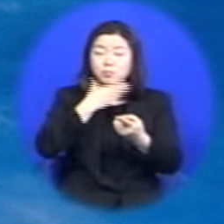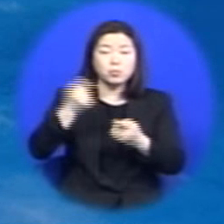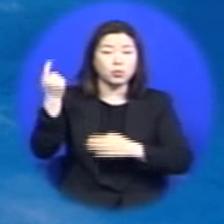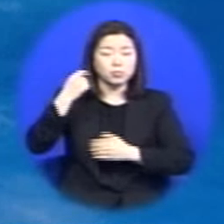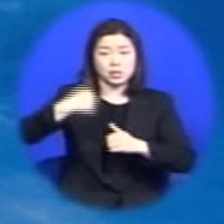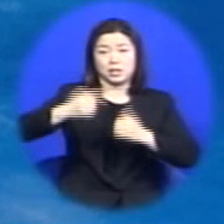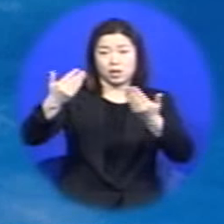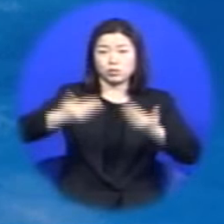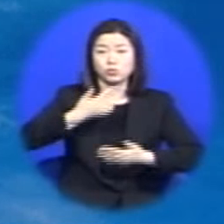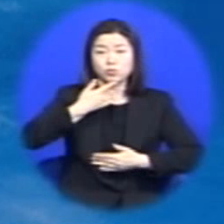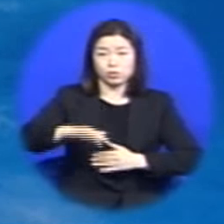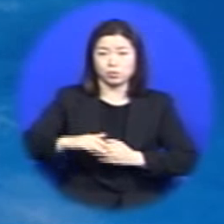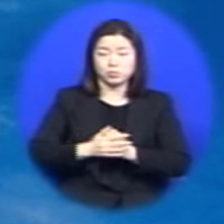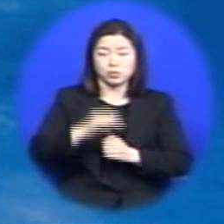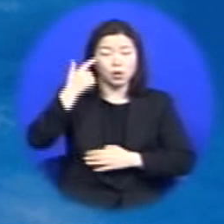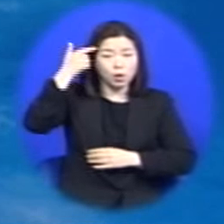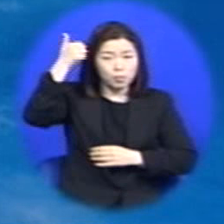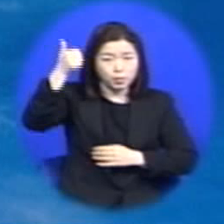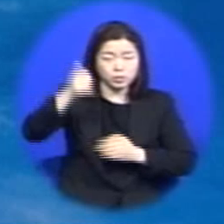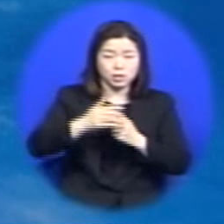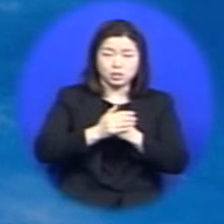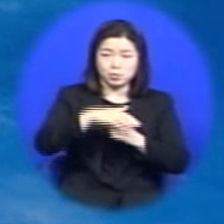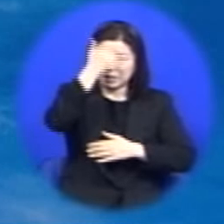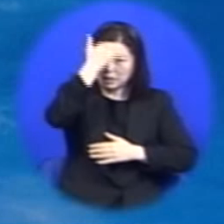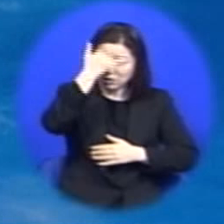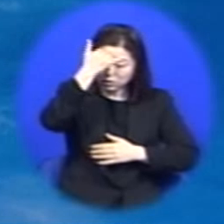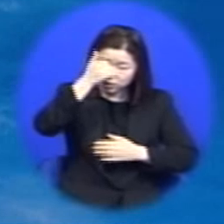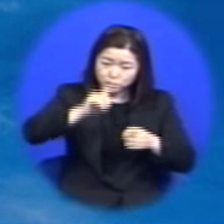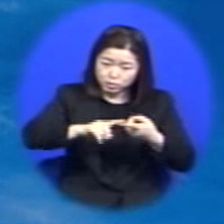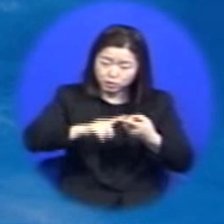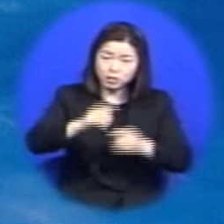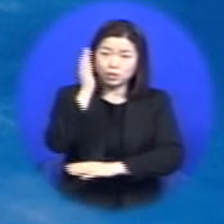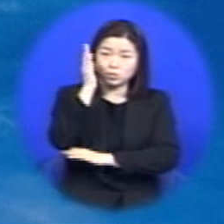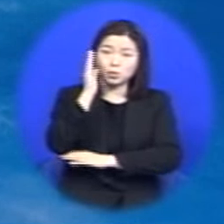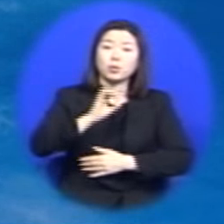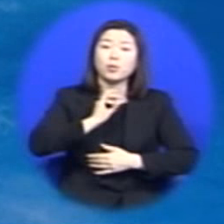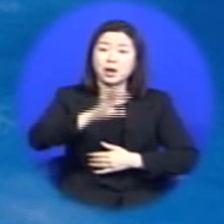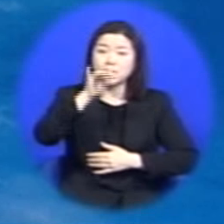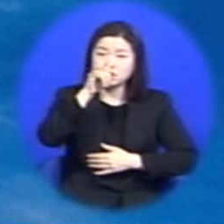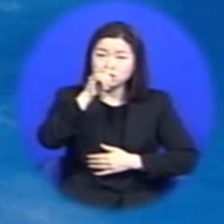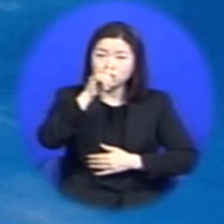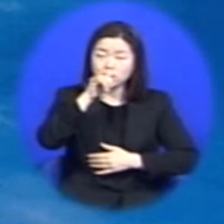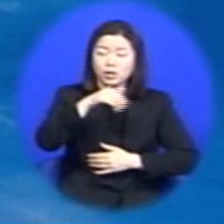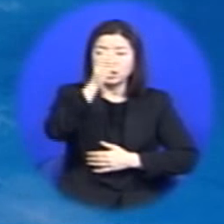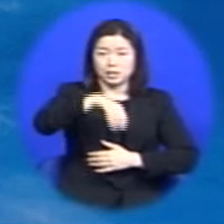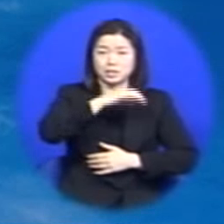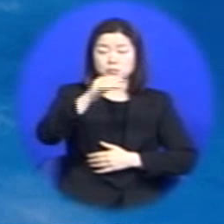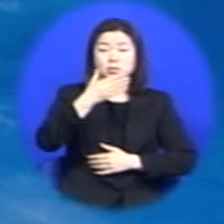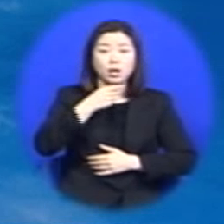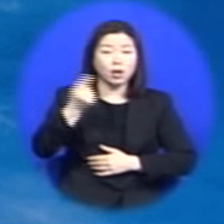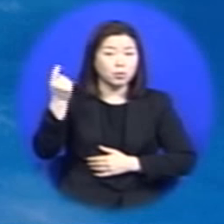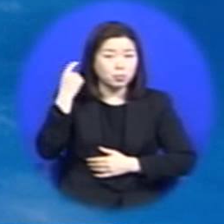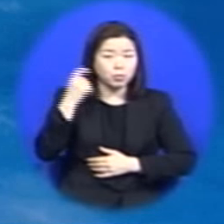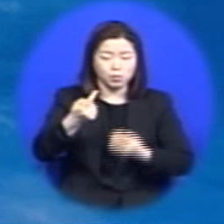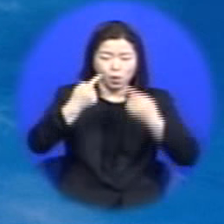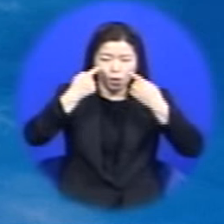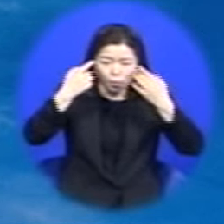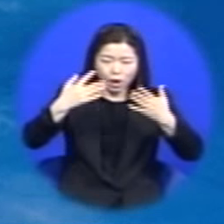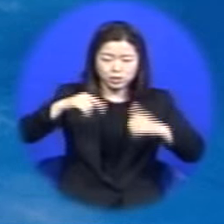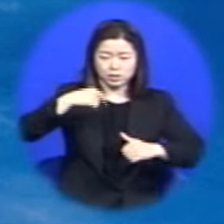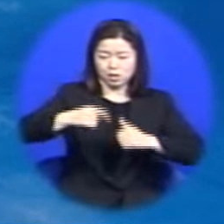목사님들이 윤리적이고 도덕적인 설교만 하셨지 십자가 복음을 정확히 가르쳐 준